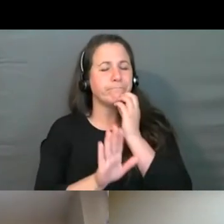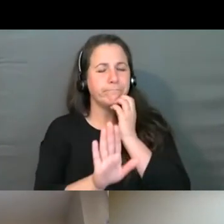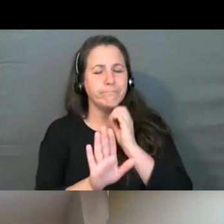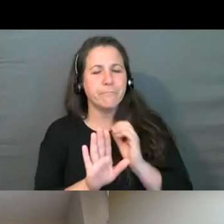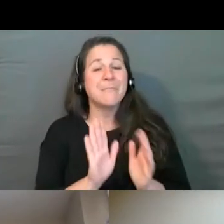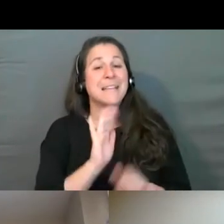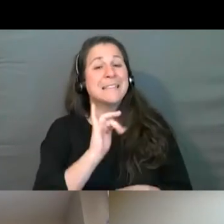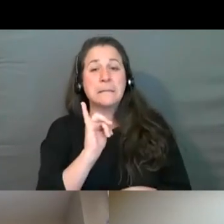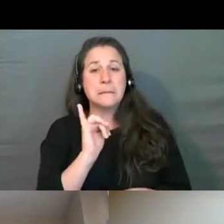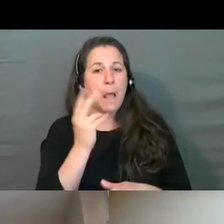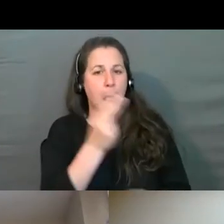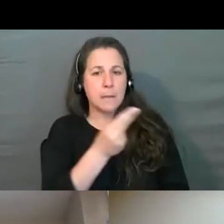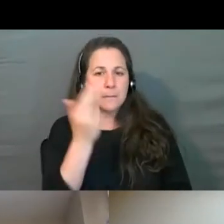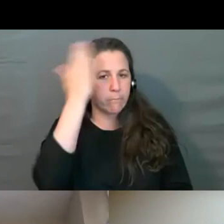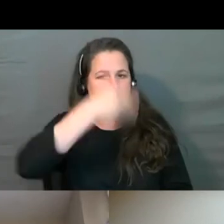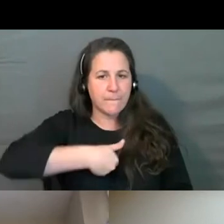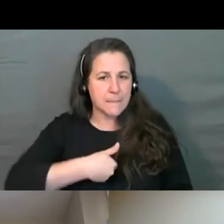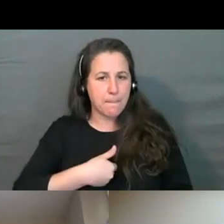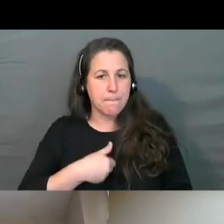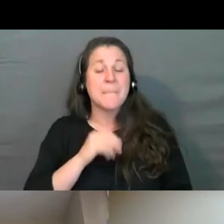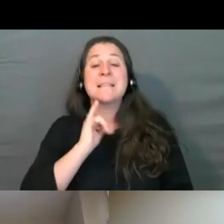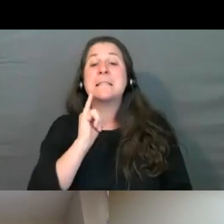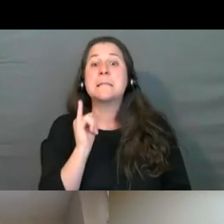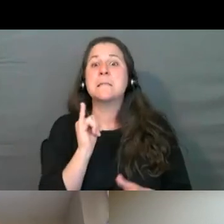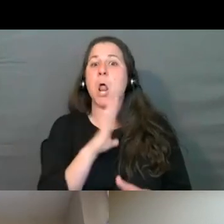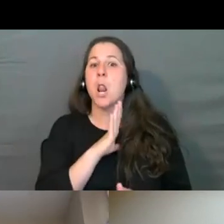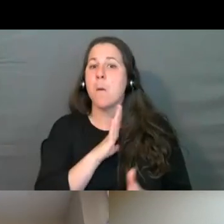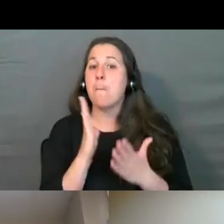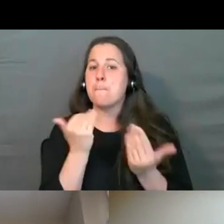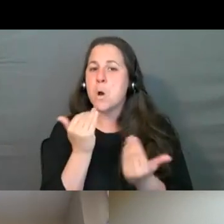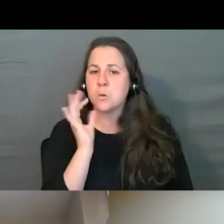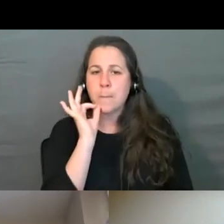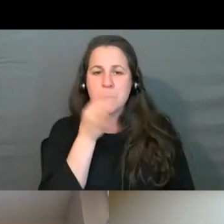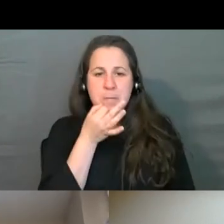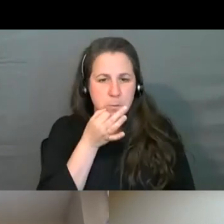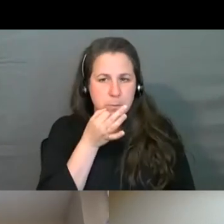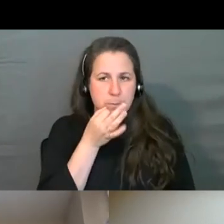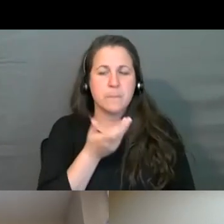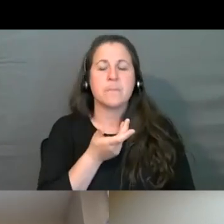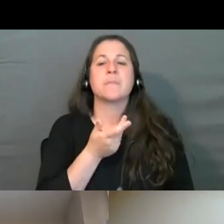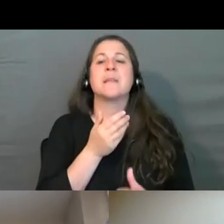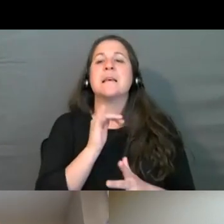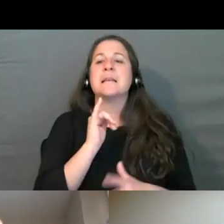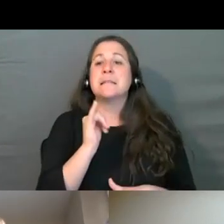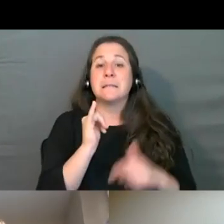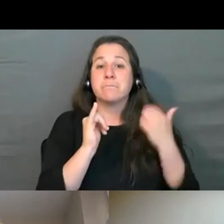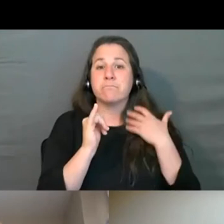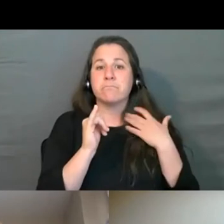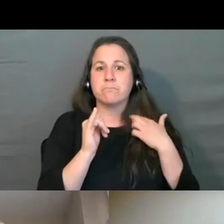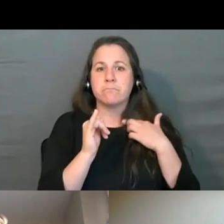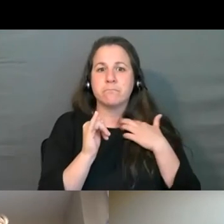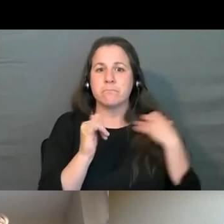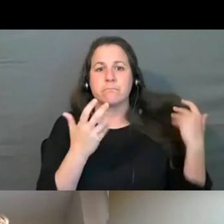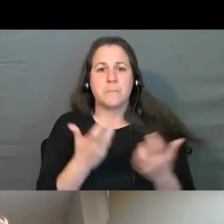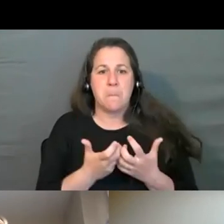est invisible, si ça appelle des besoins particuliers qui vont puis que si on ne comble pas ces besoins-là, ça va jouer